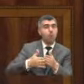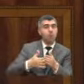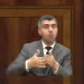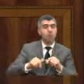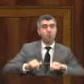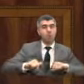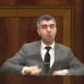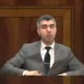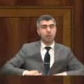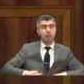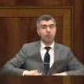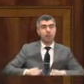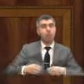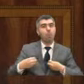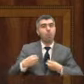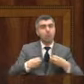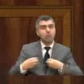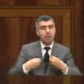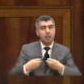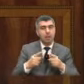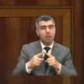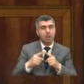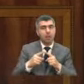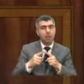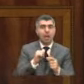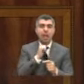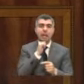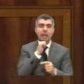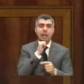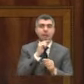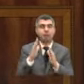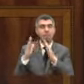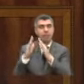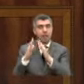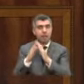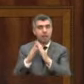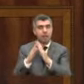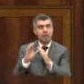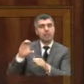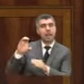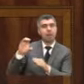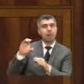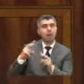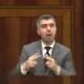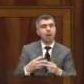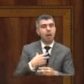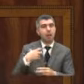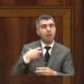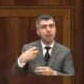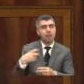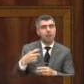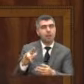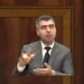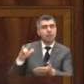وزراء ومدراء ساكنين في حي الرياض، ساكنين في كاليفورنيا في الدار البيضاء، كديروا فطيرات